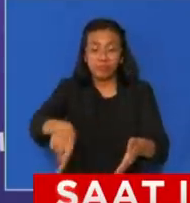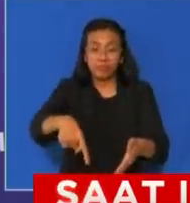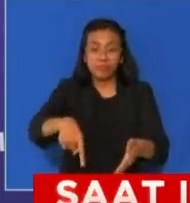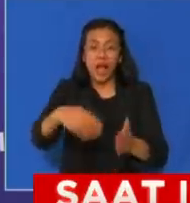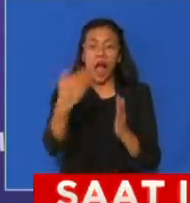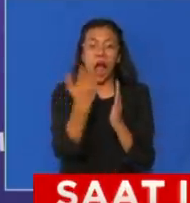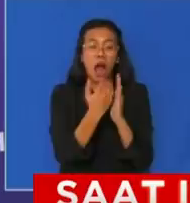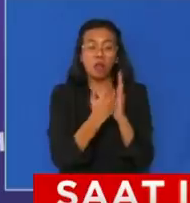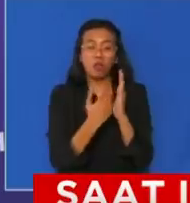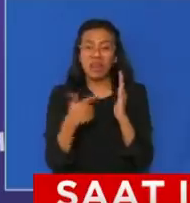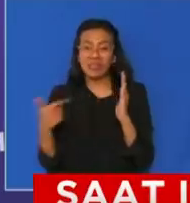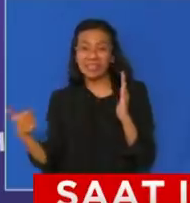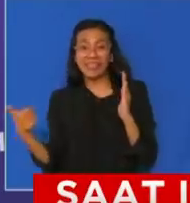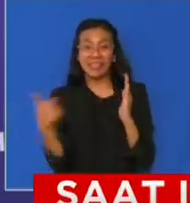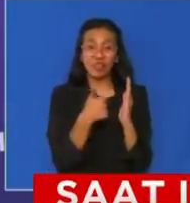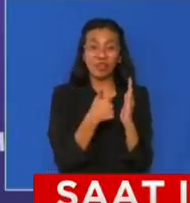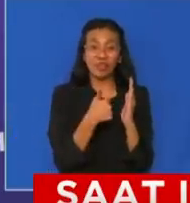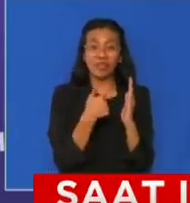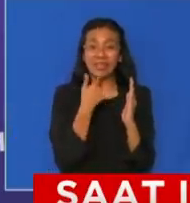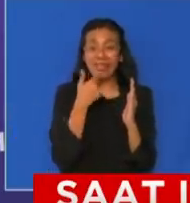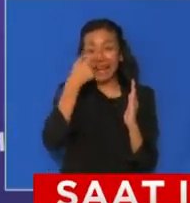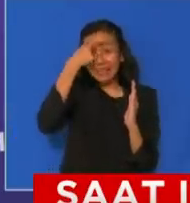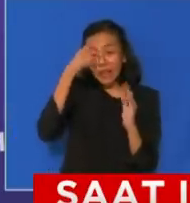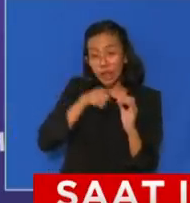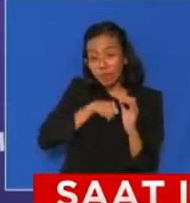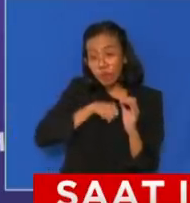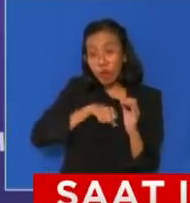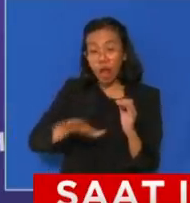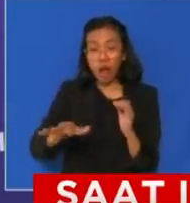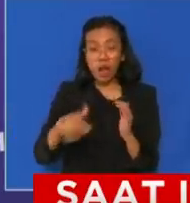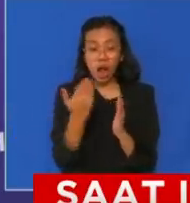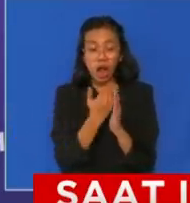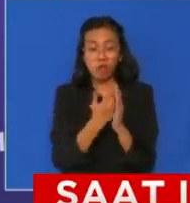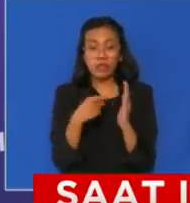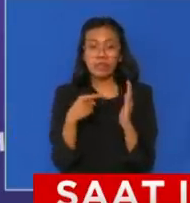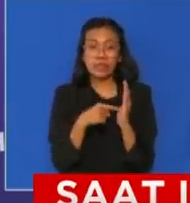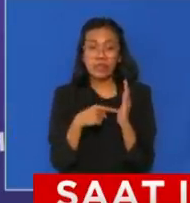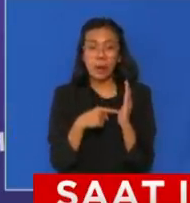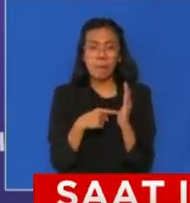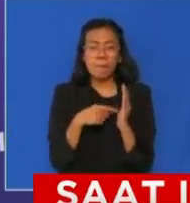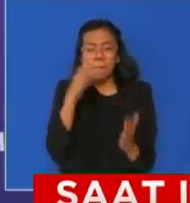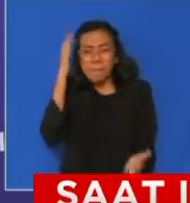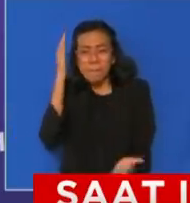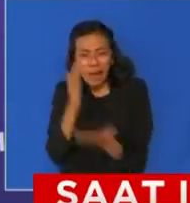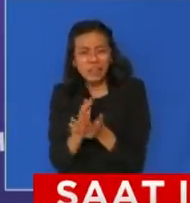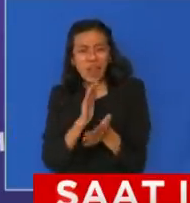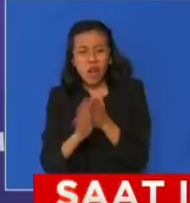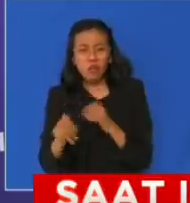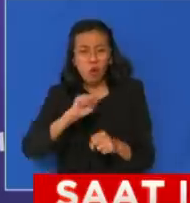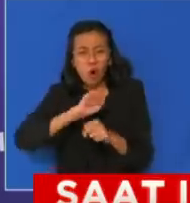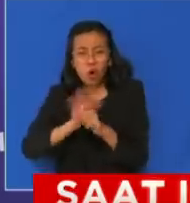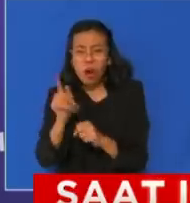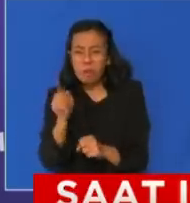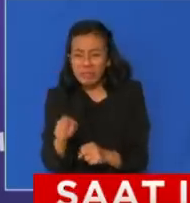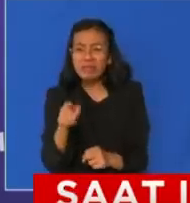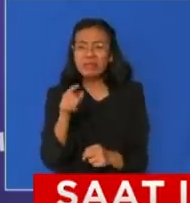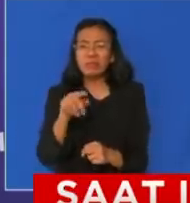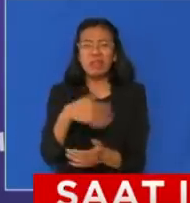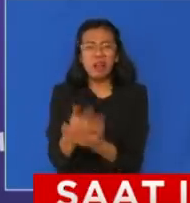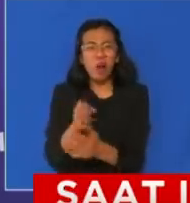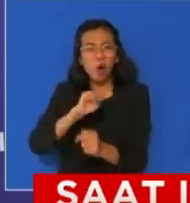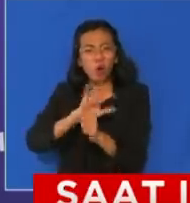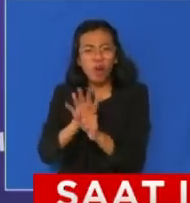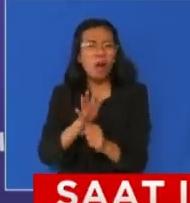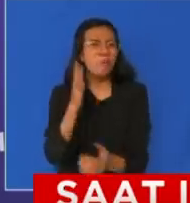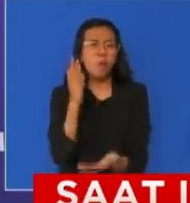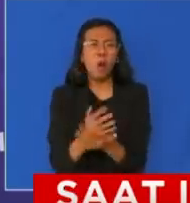sepenuh pada pengelolaan penyakit menular itu belum pasti jenazah copied Hai